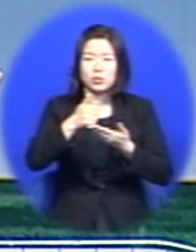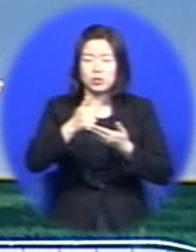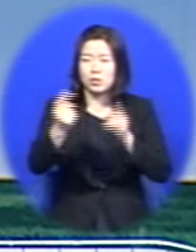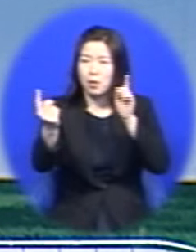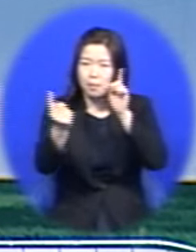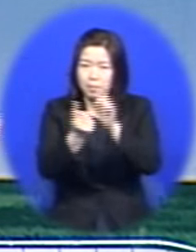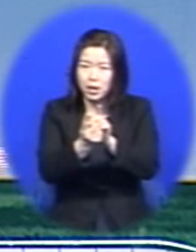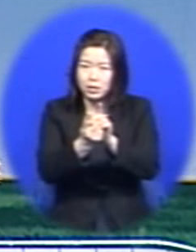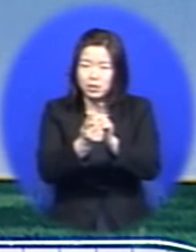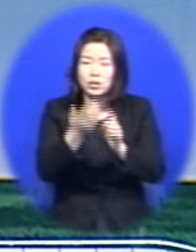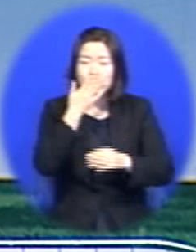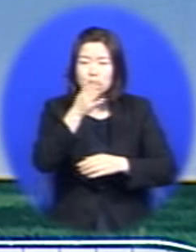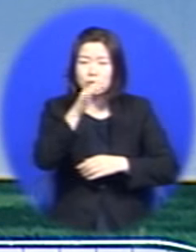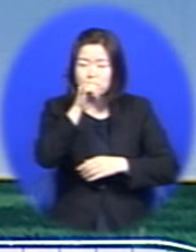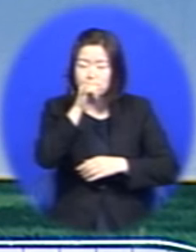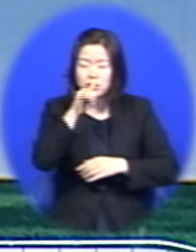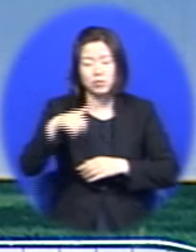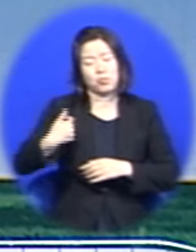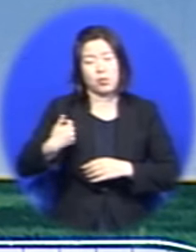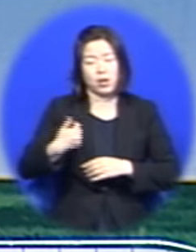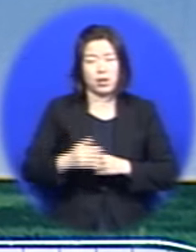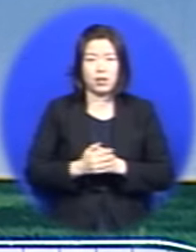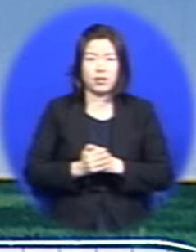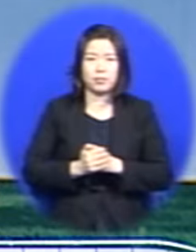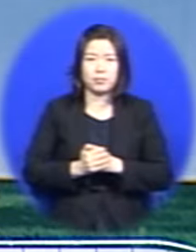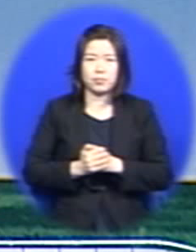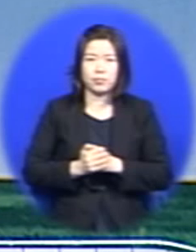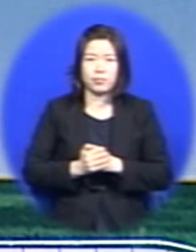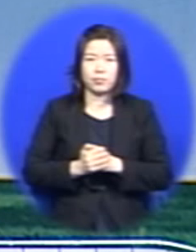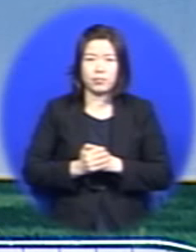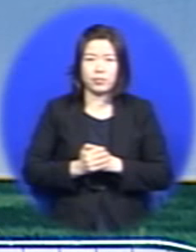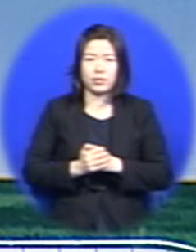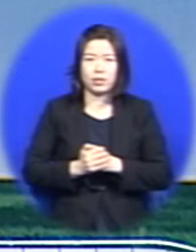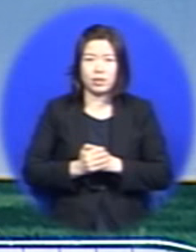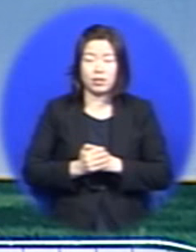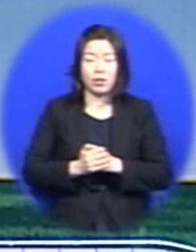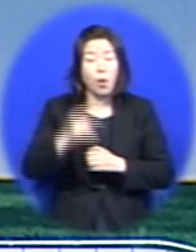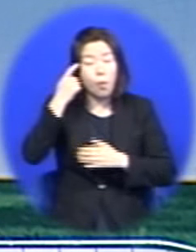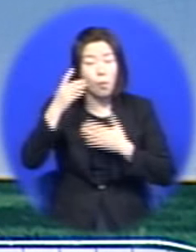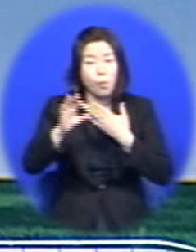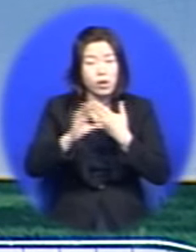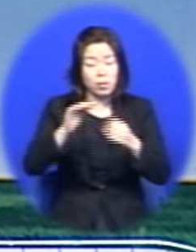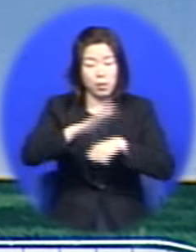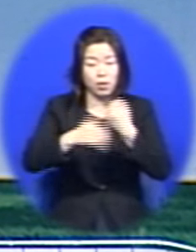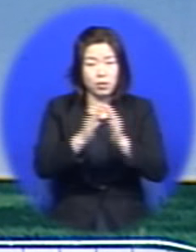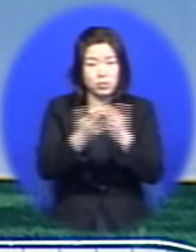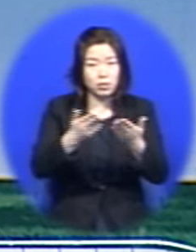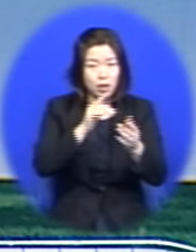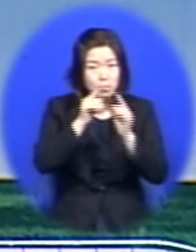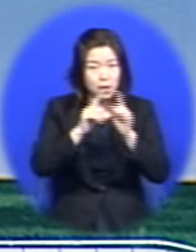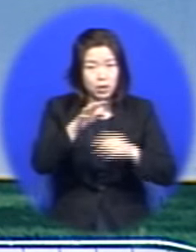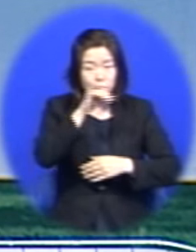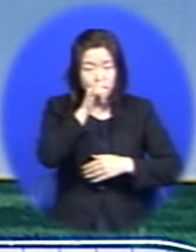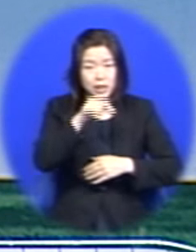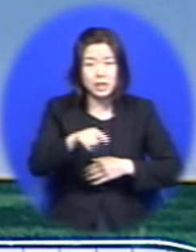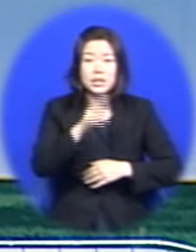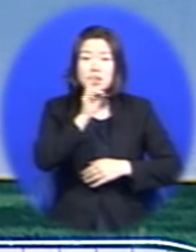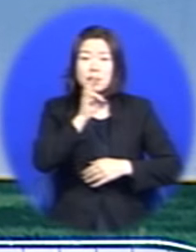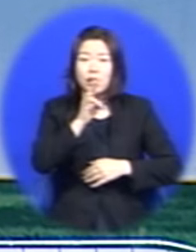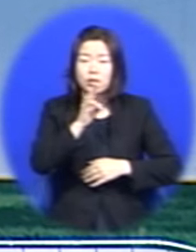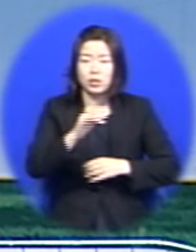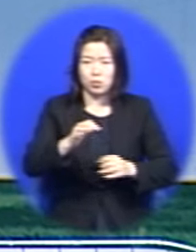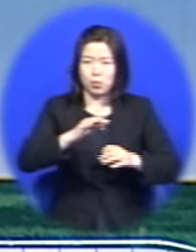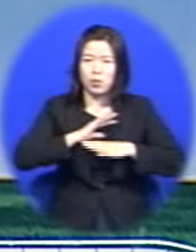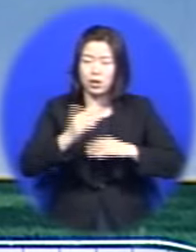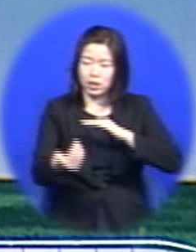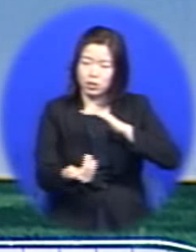주님을 맞이할 수 있을지 모르겠어요. 왜냐하면 성경이 말하고 있는 이 예언이 놀랍게 이루어지고